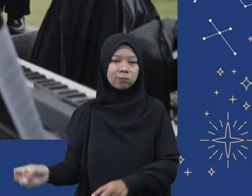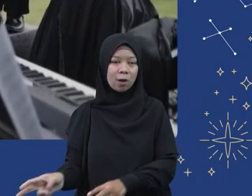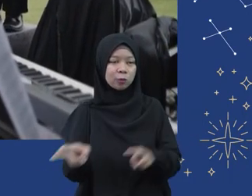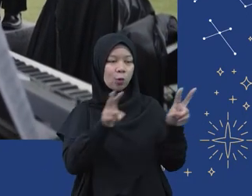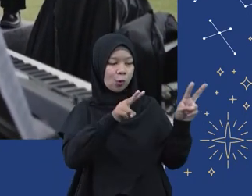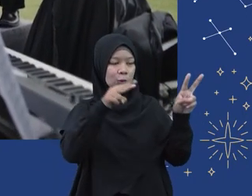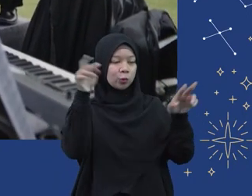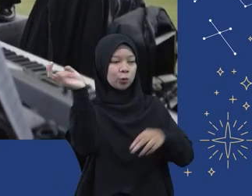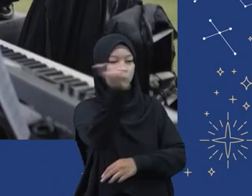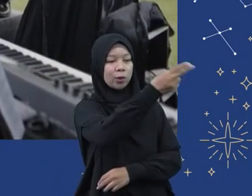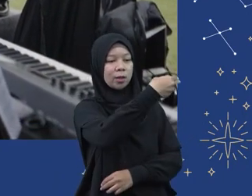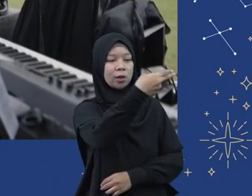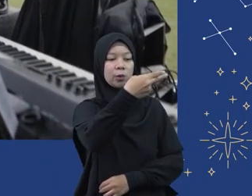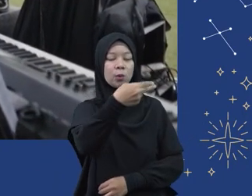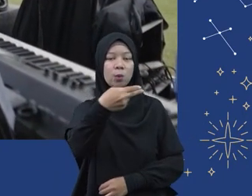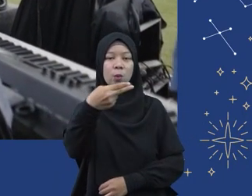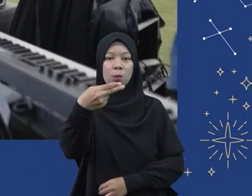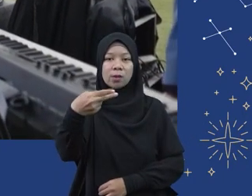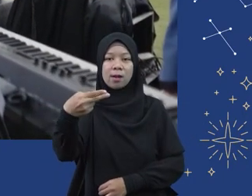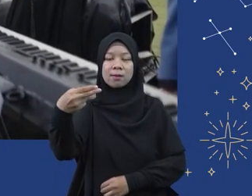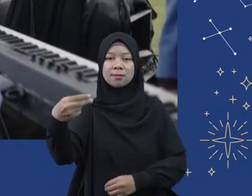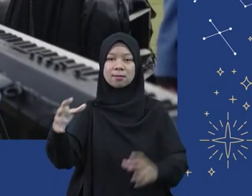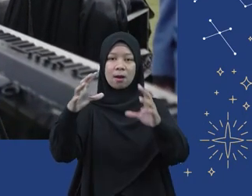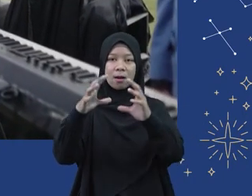badannya untuk Indonesia